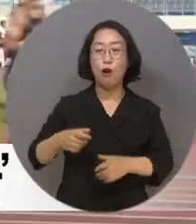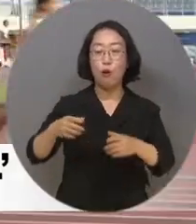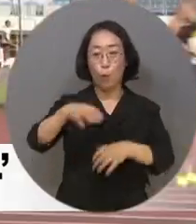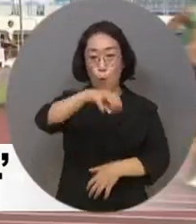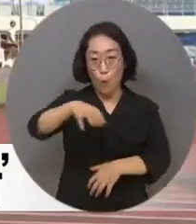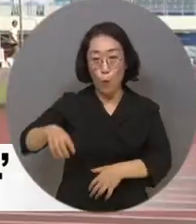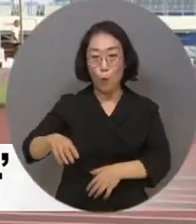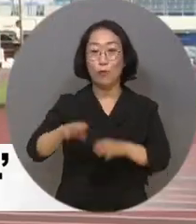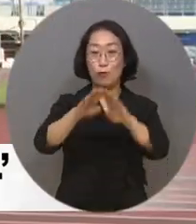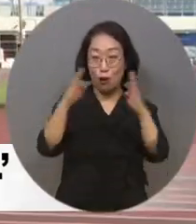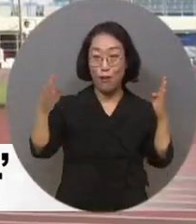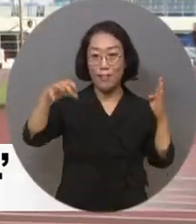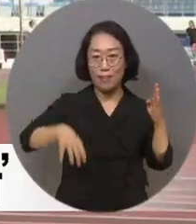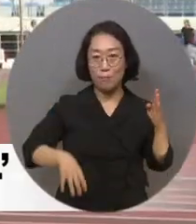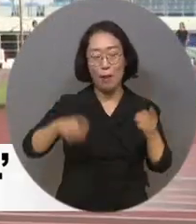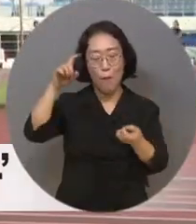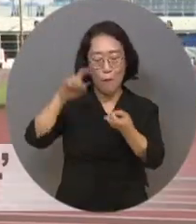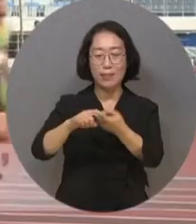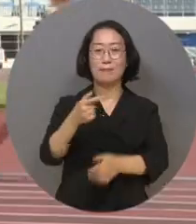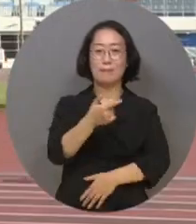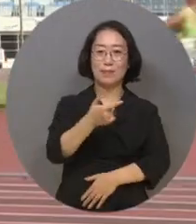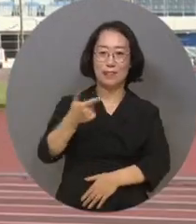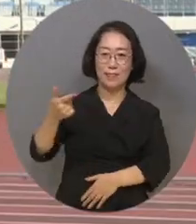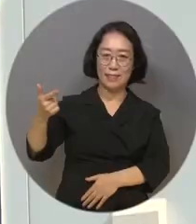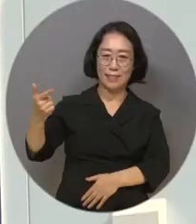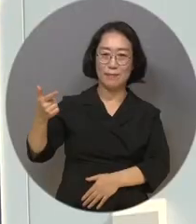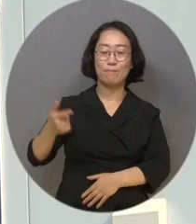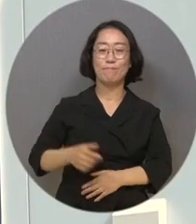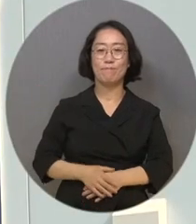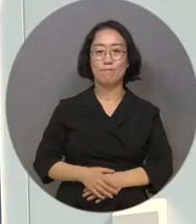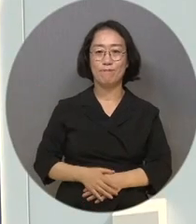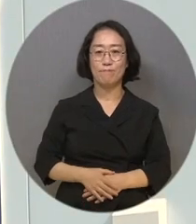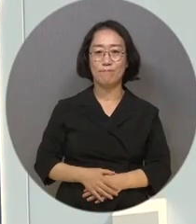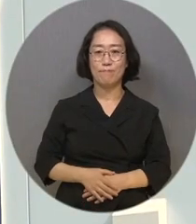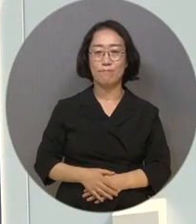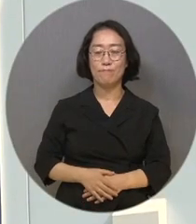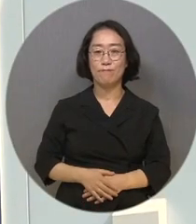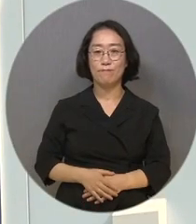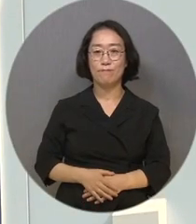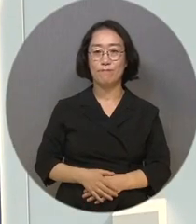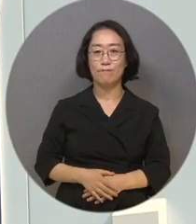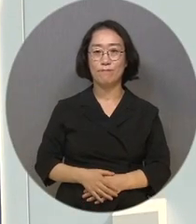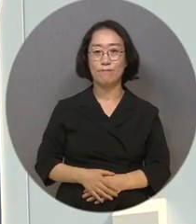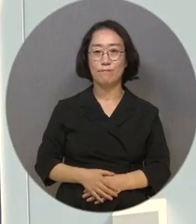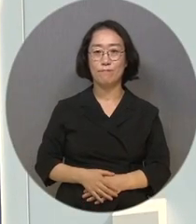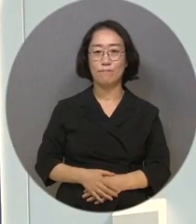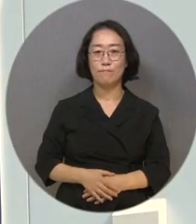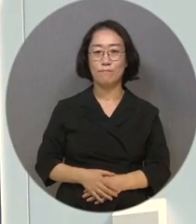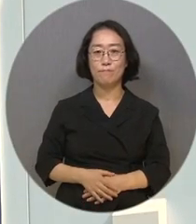예정이라 체육인들의 관심이 모아지고 있습니다 복지티비 뉴스 정류장입니다